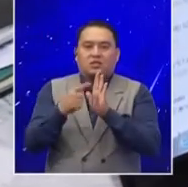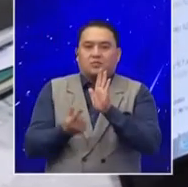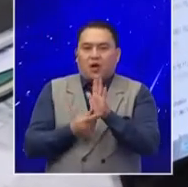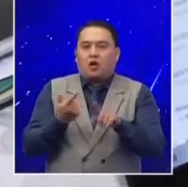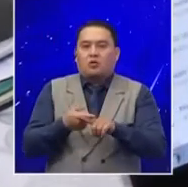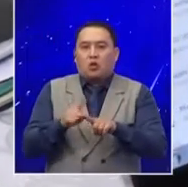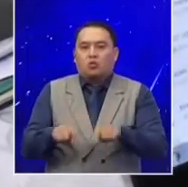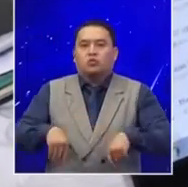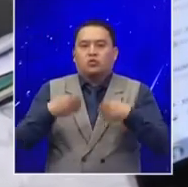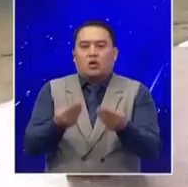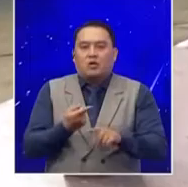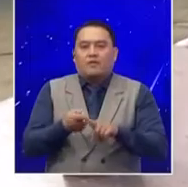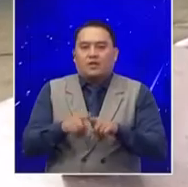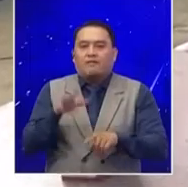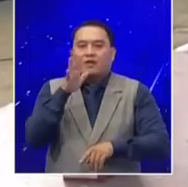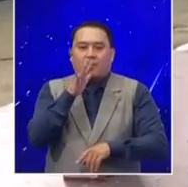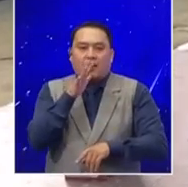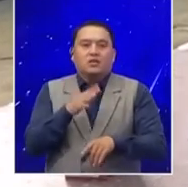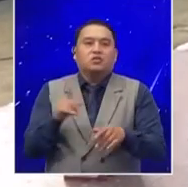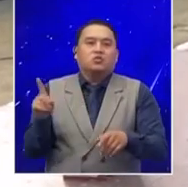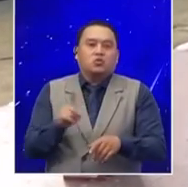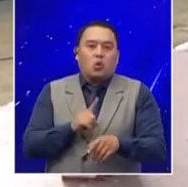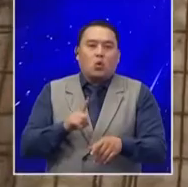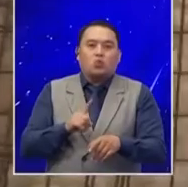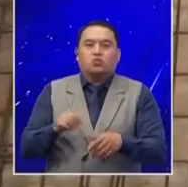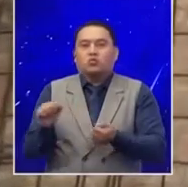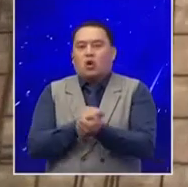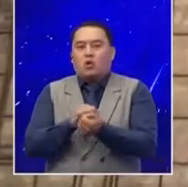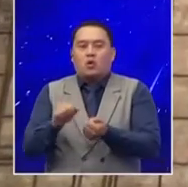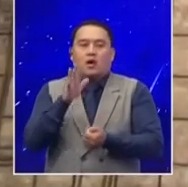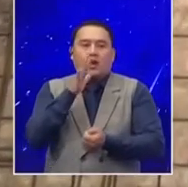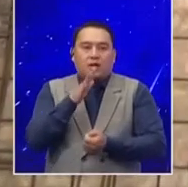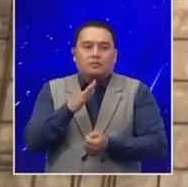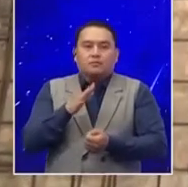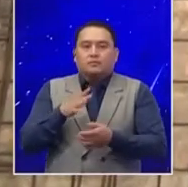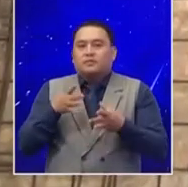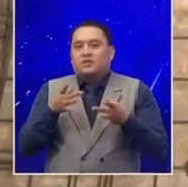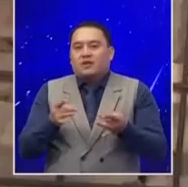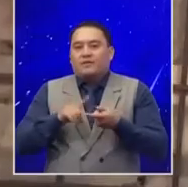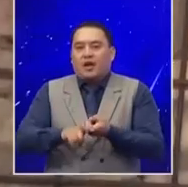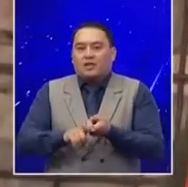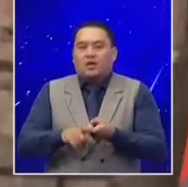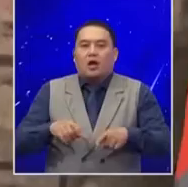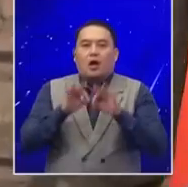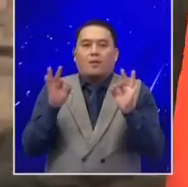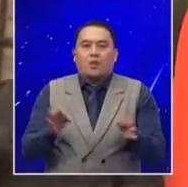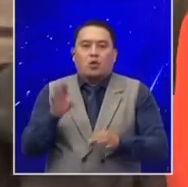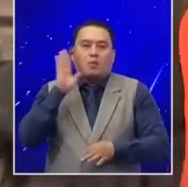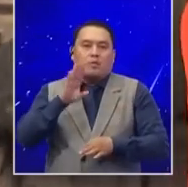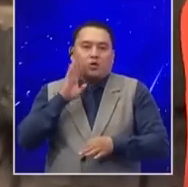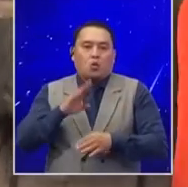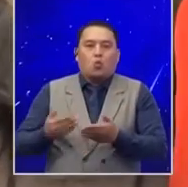17 из которых сдадут в ближайшее время. Несмотря на засушливое лето и связанный с этим низкий объем поливной